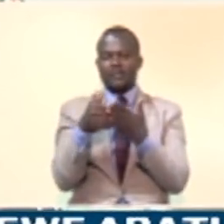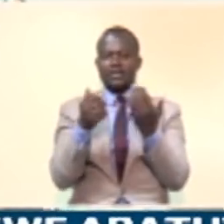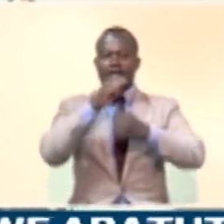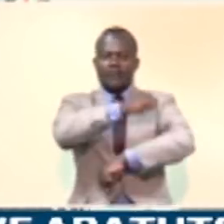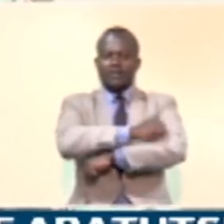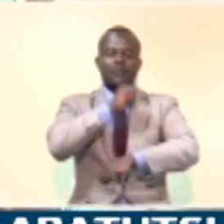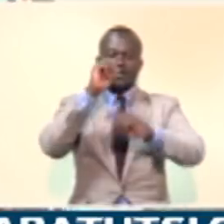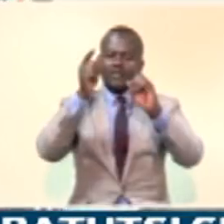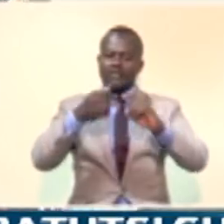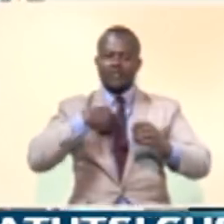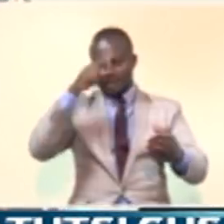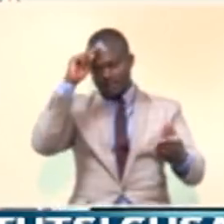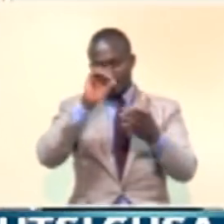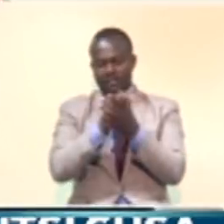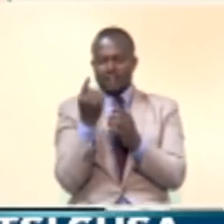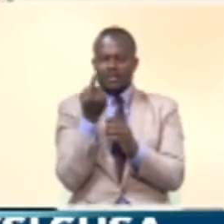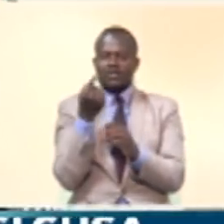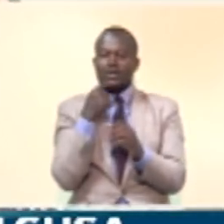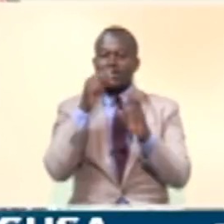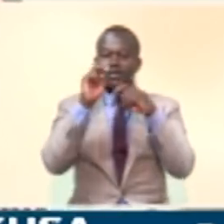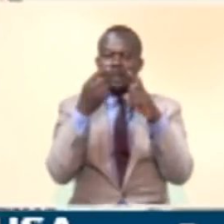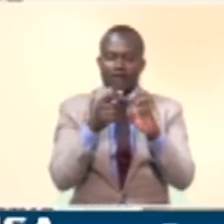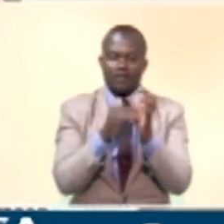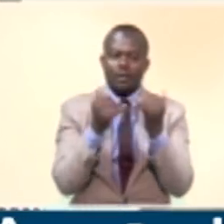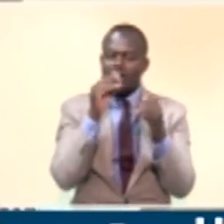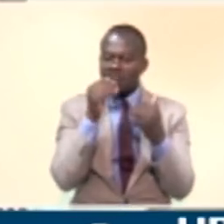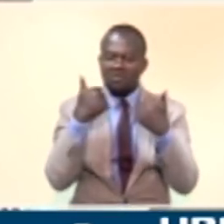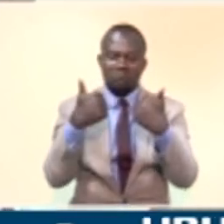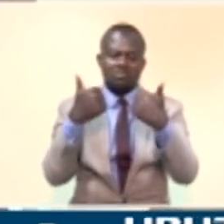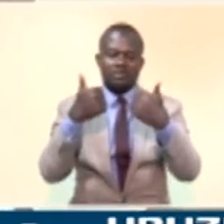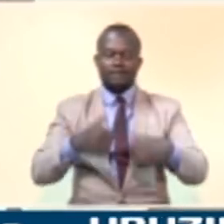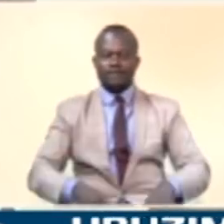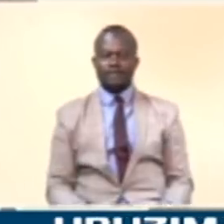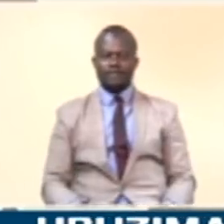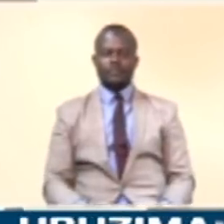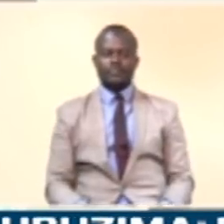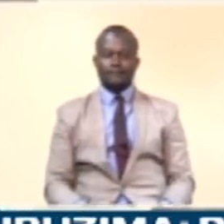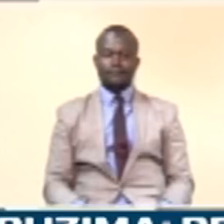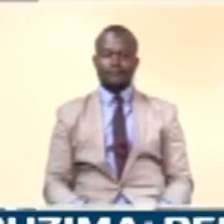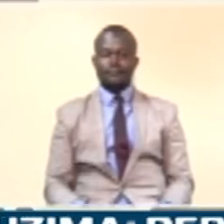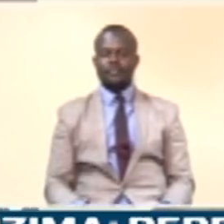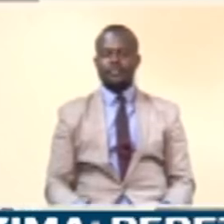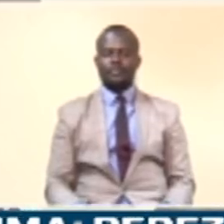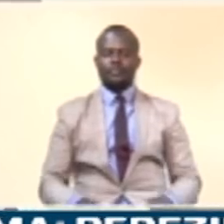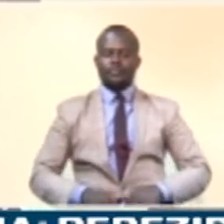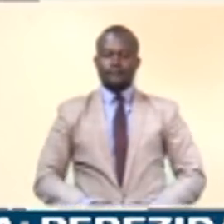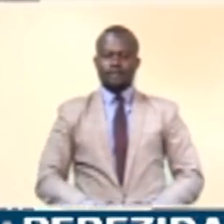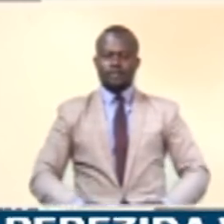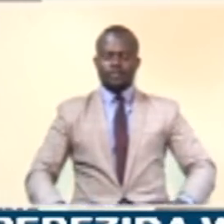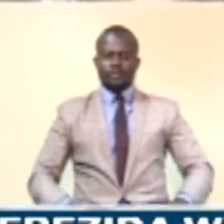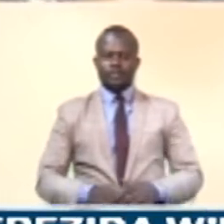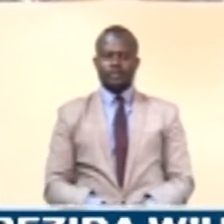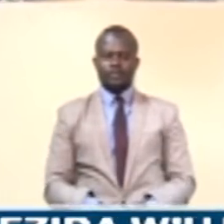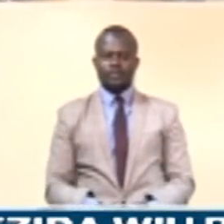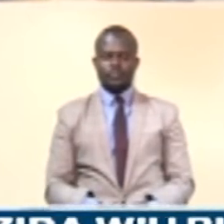abanyeshuri batagiraga icyizere na gito ngo bavuge, ariko ubu baravuga. Confiance en eux-mêmes de pouvoir s'exprimer aujourd'hui, ils